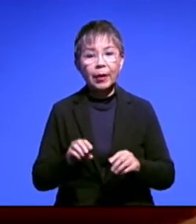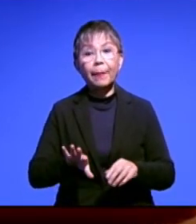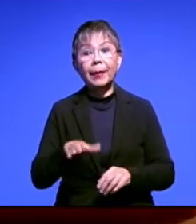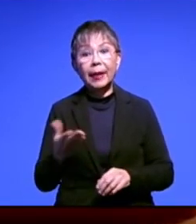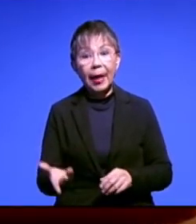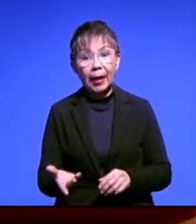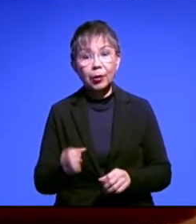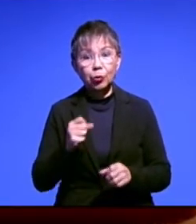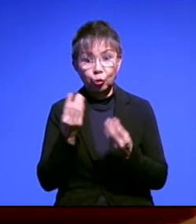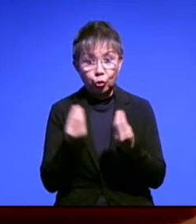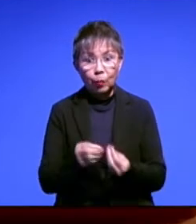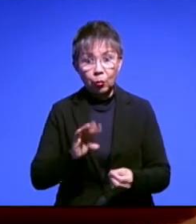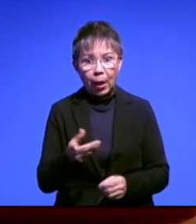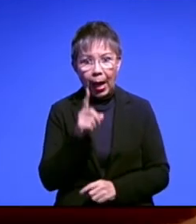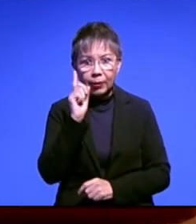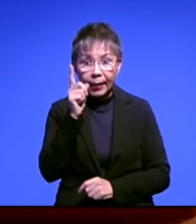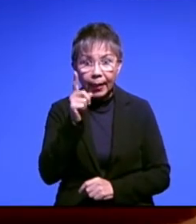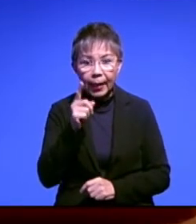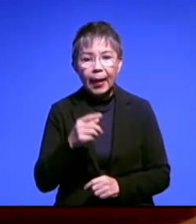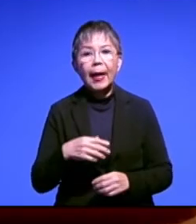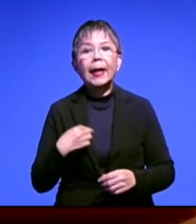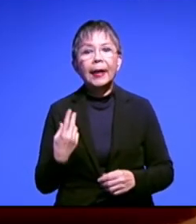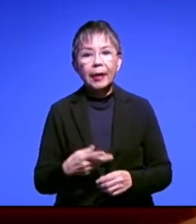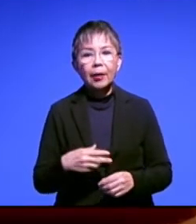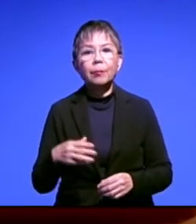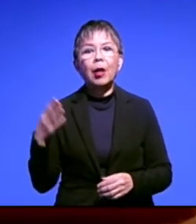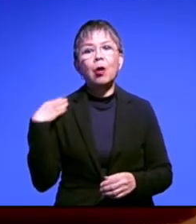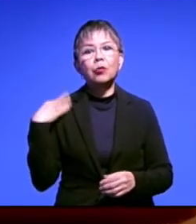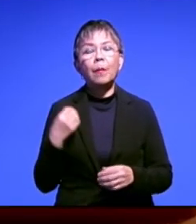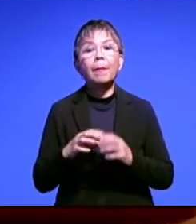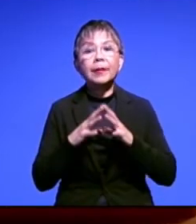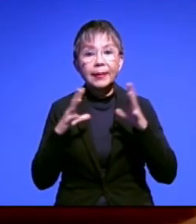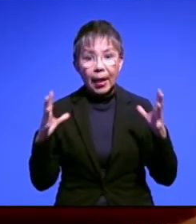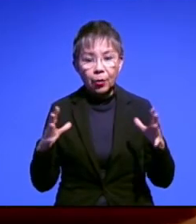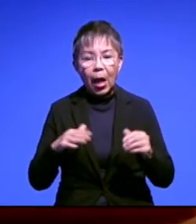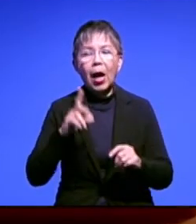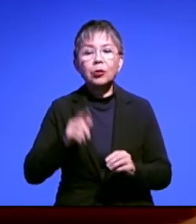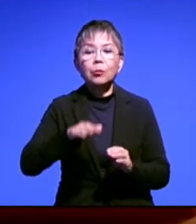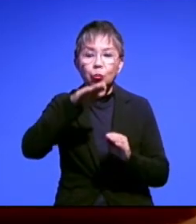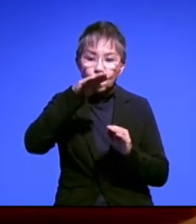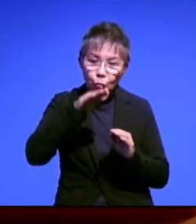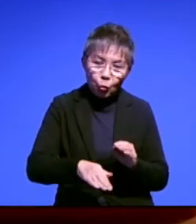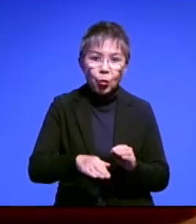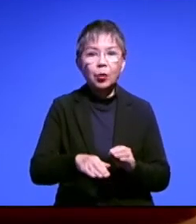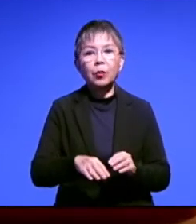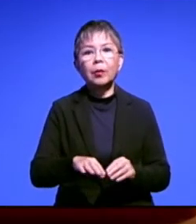meninggal ini hati-hati kita masih punya pr besar untuk menurunkan lagi